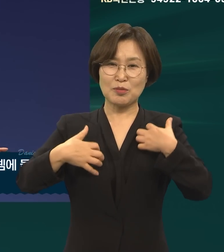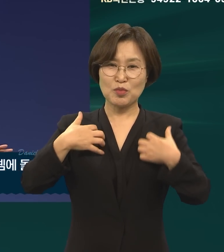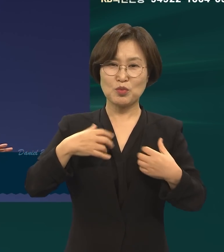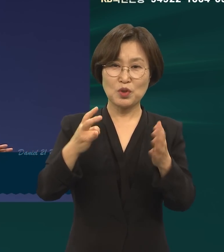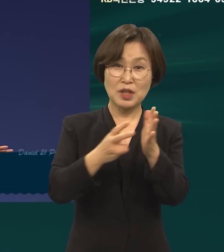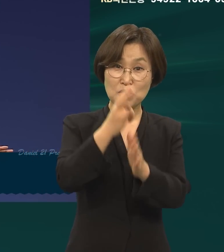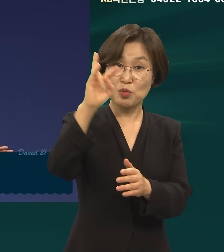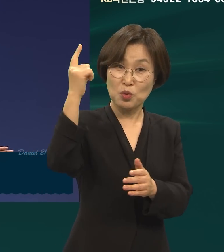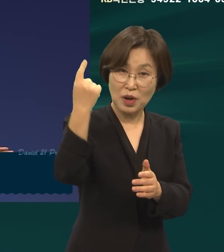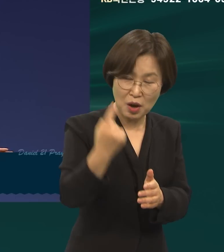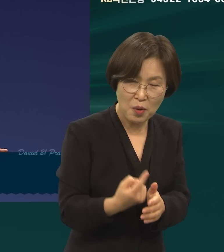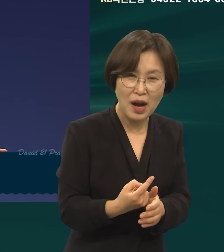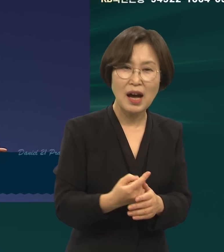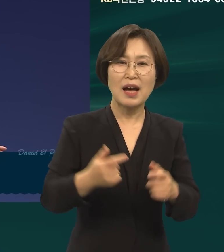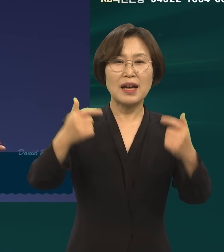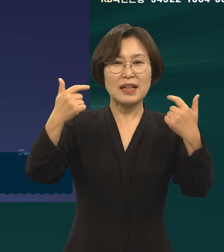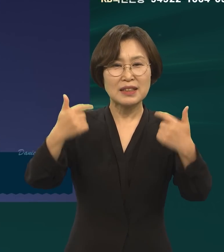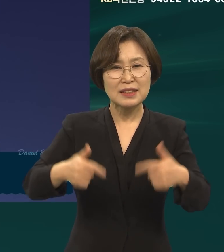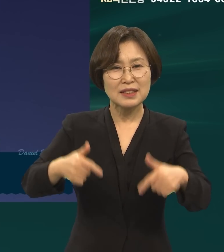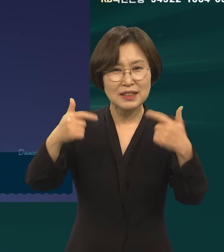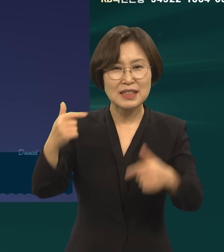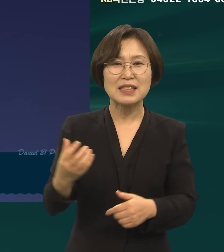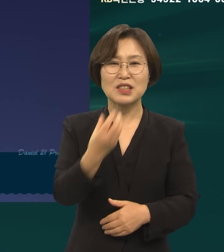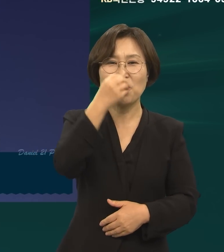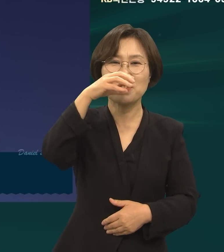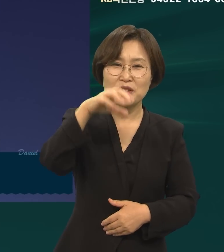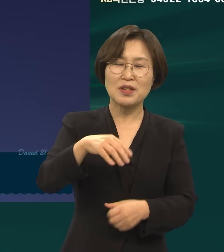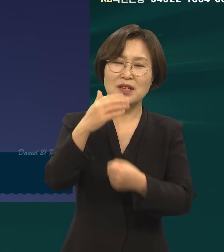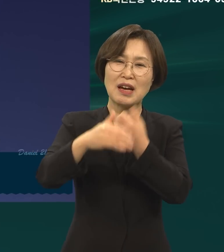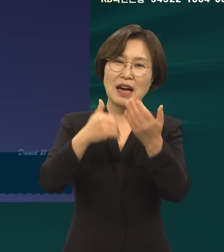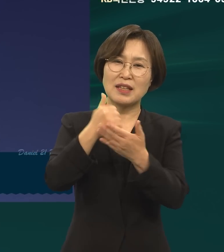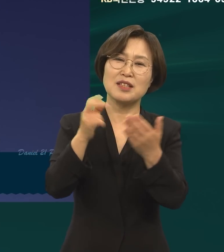돌아가 53절 시작.